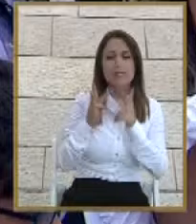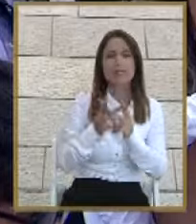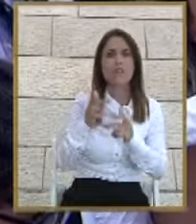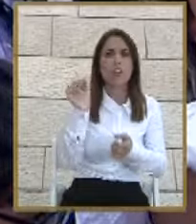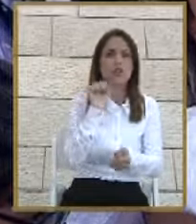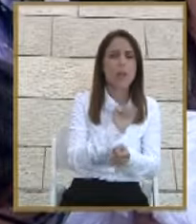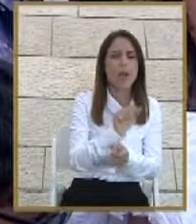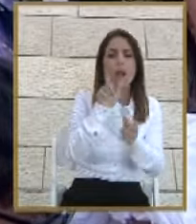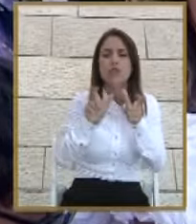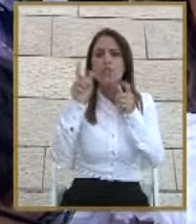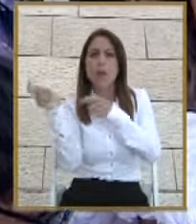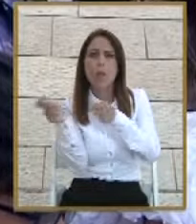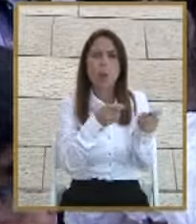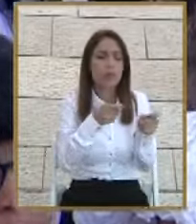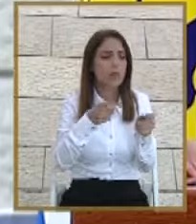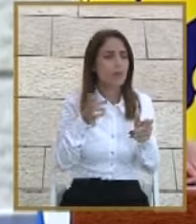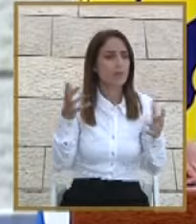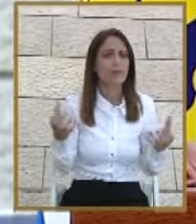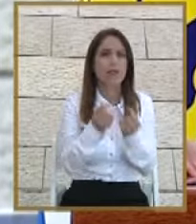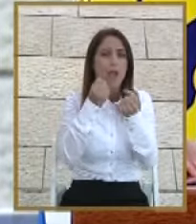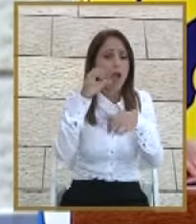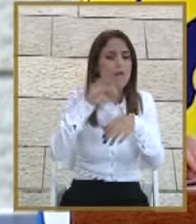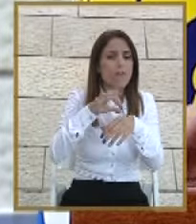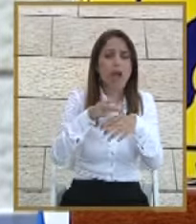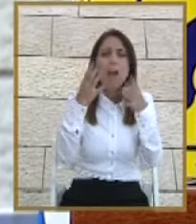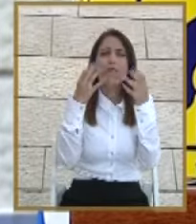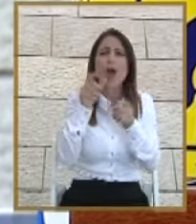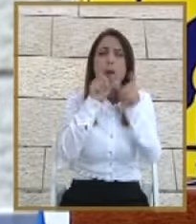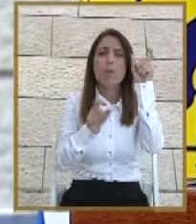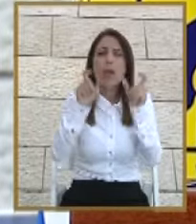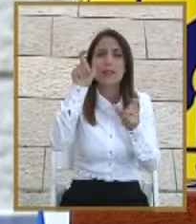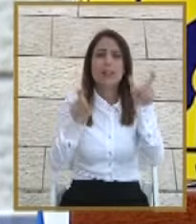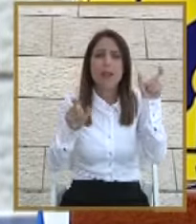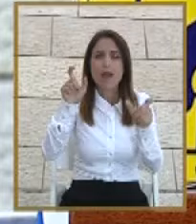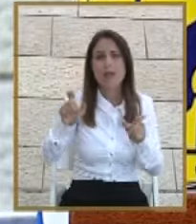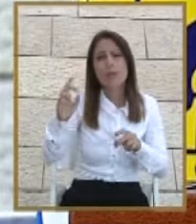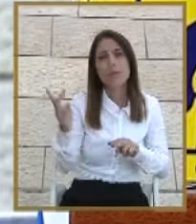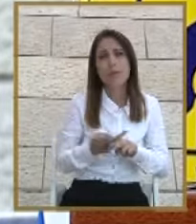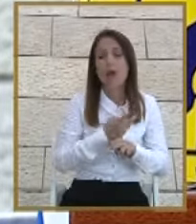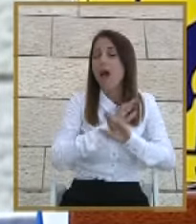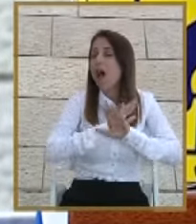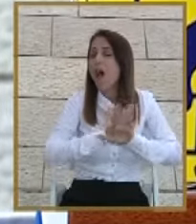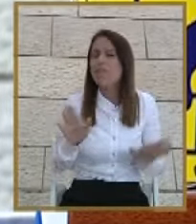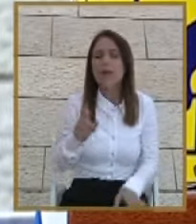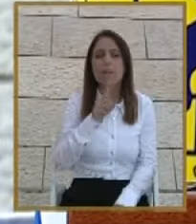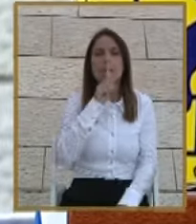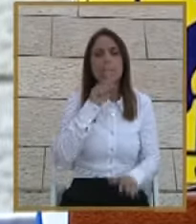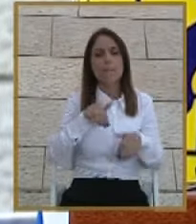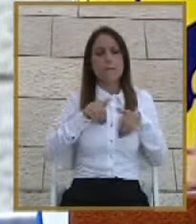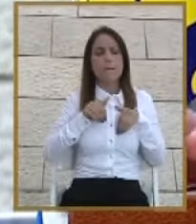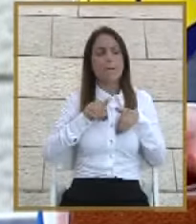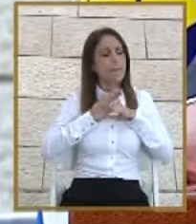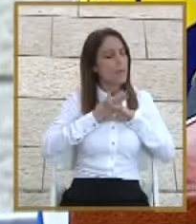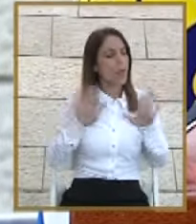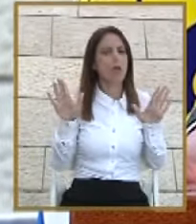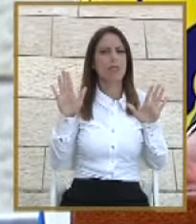הכבאות, ההצלה והרפואה, והרבה מאוד אזרחים מן השורה, אף אחד לא עמד מנגד.